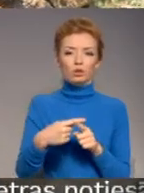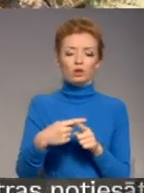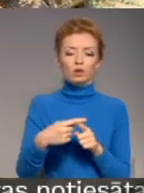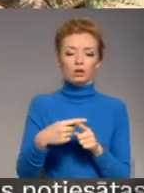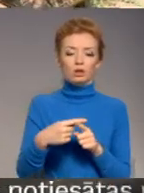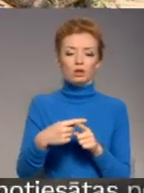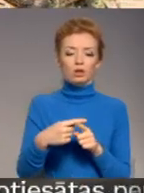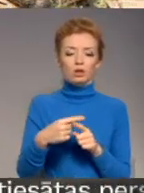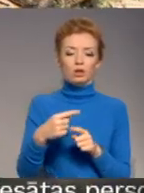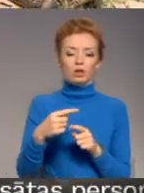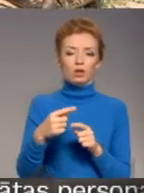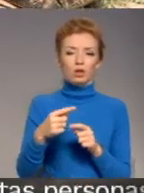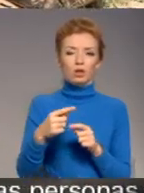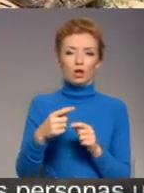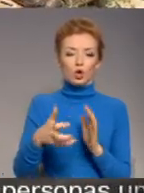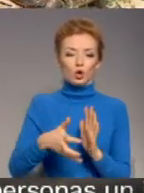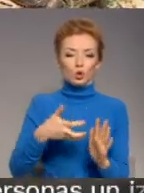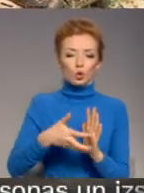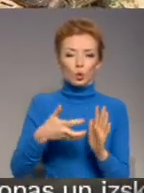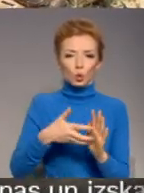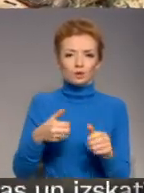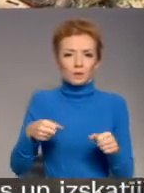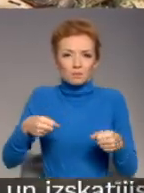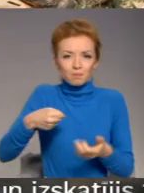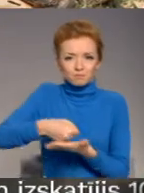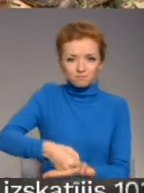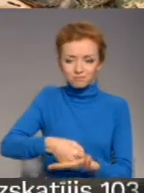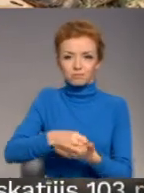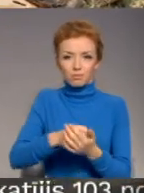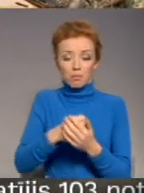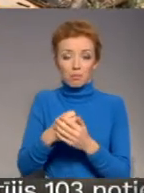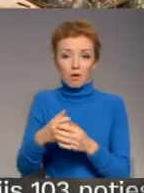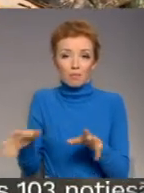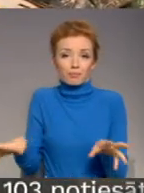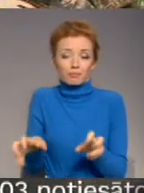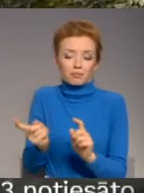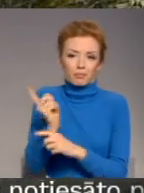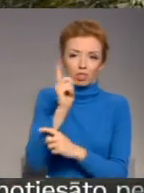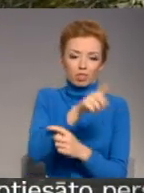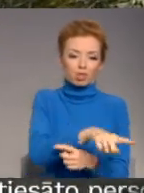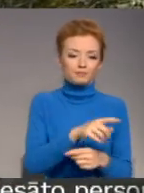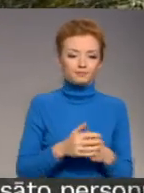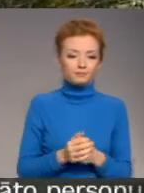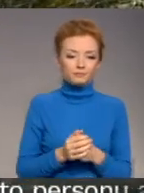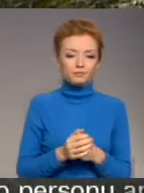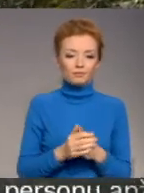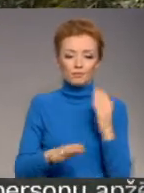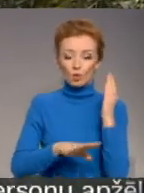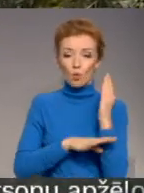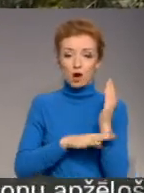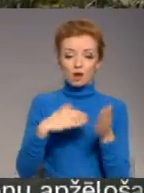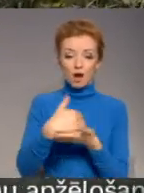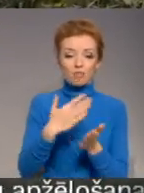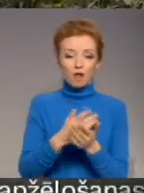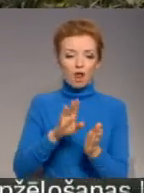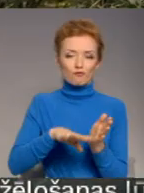Un viņam trūkst balsta sistēmas un viņš izgāžās no savas svaru vienkārši. Koka daļas šobrīd vienkārši